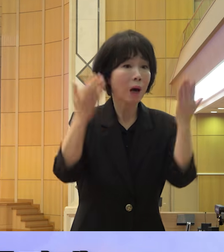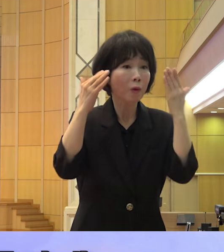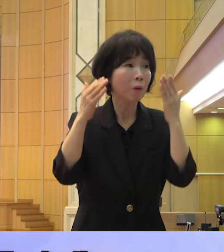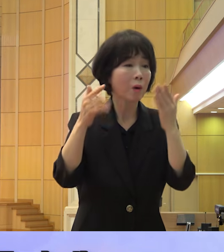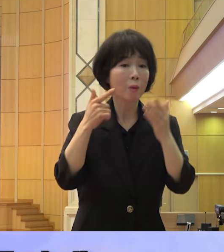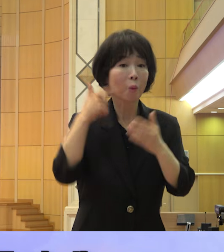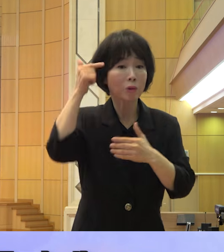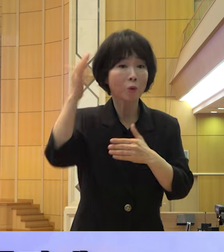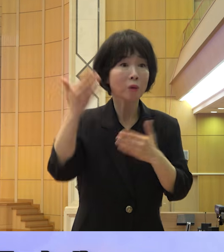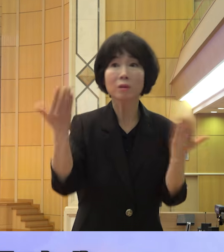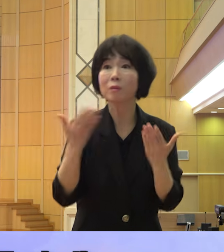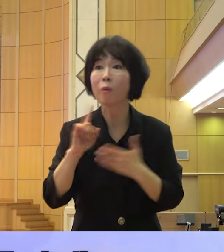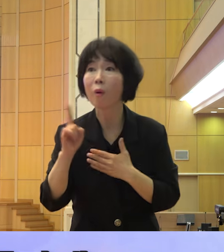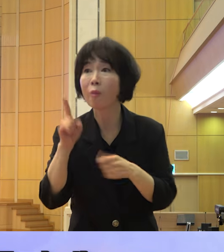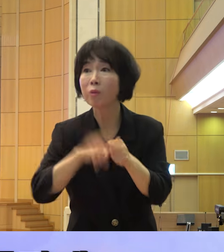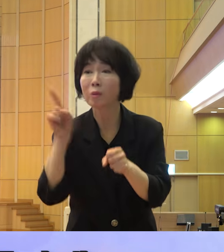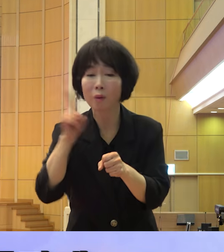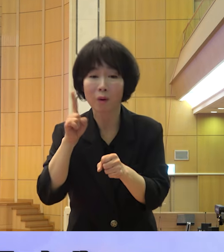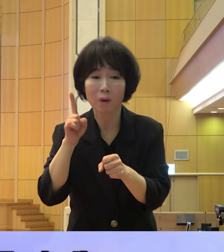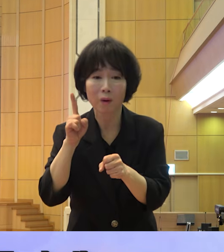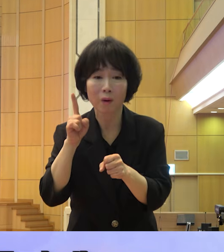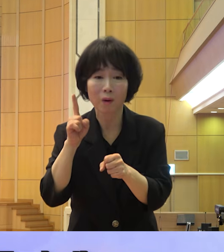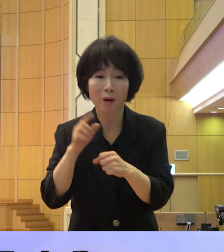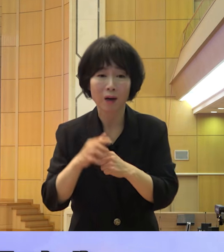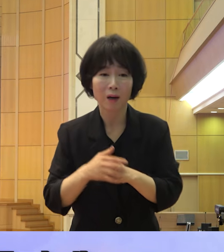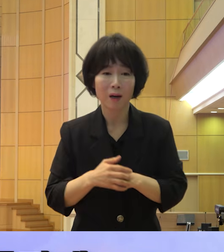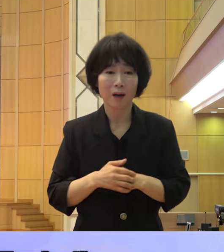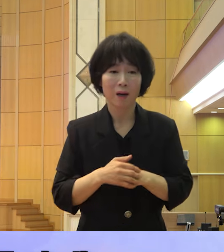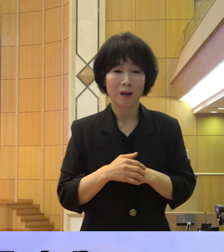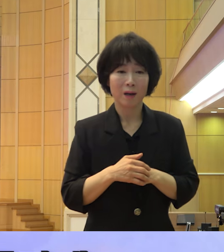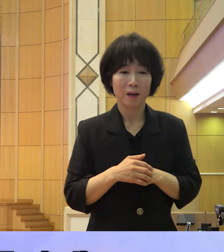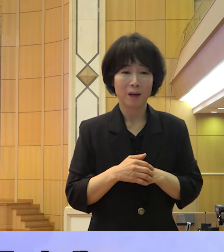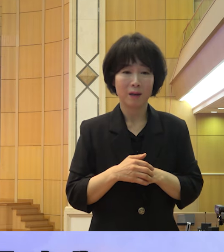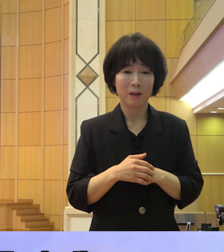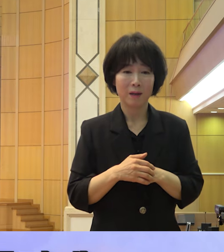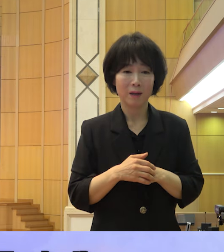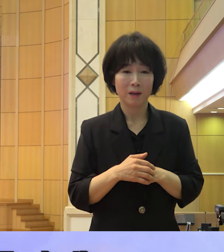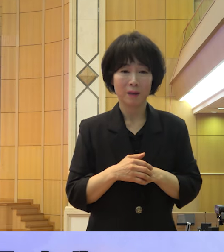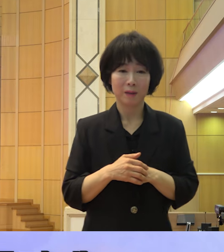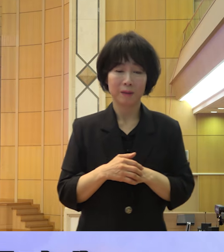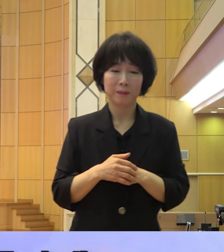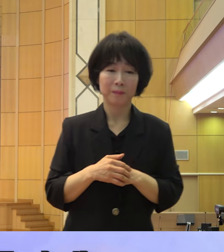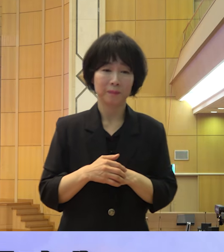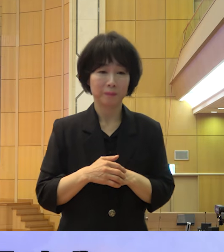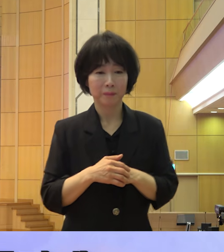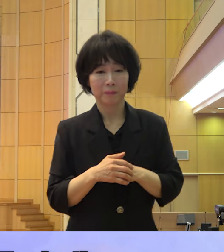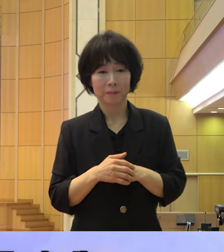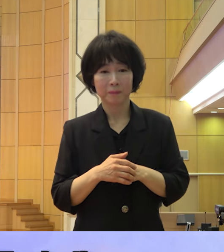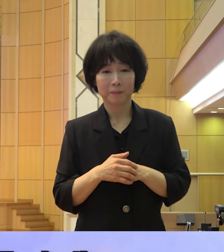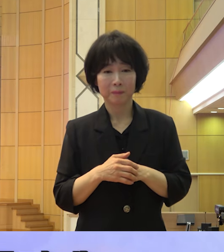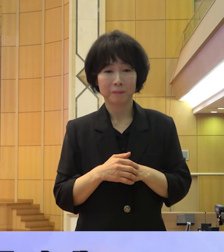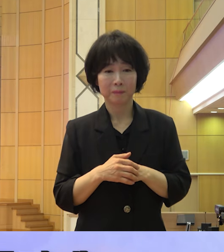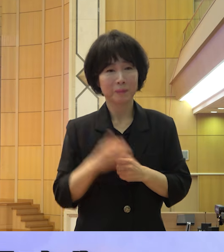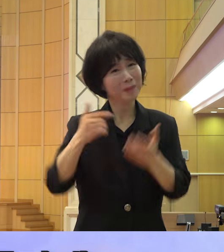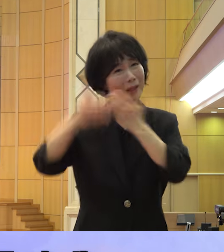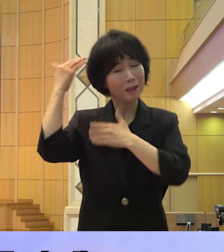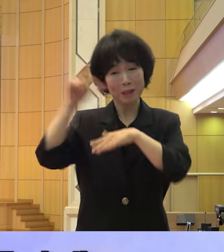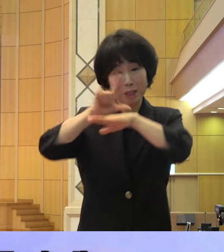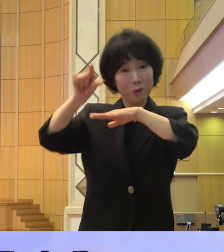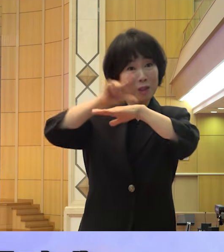아, 목사님 괜찮은 것 같은데 왜 그래요? 여러분, 오죽하면 시골에 한